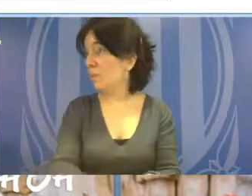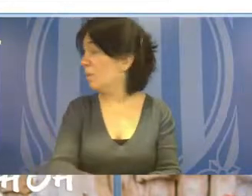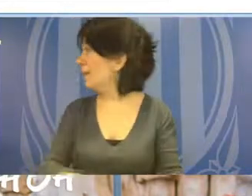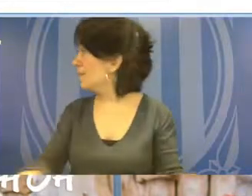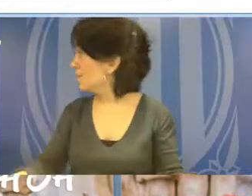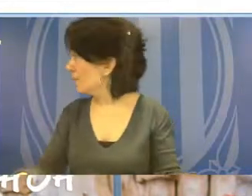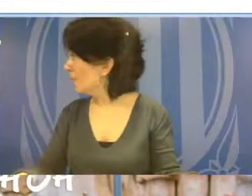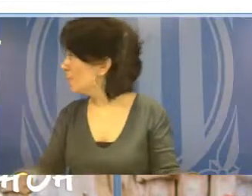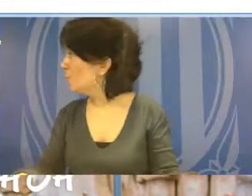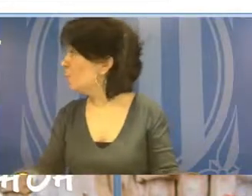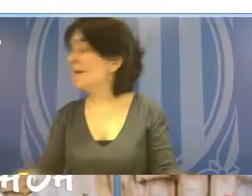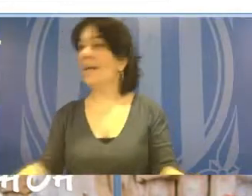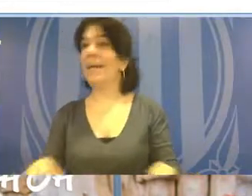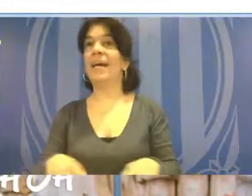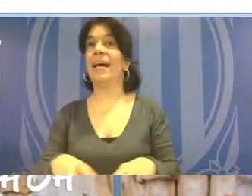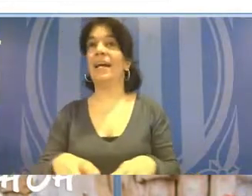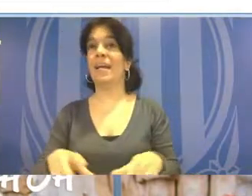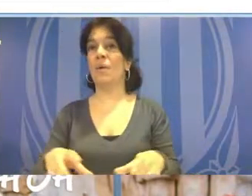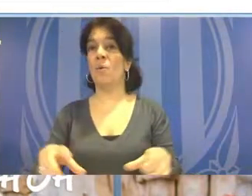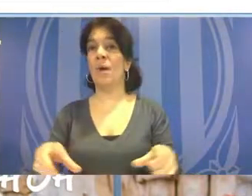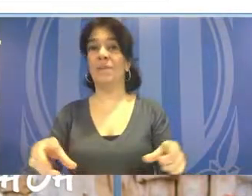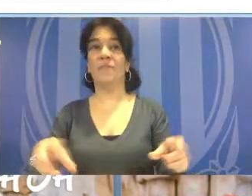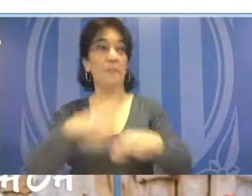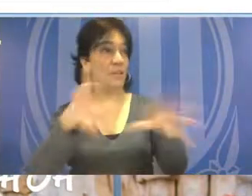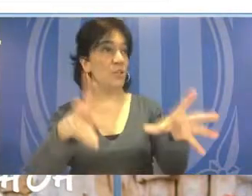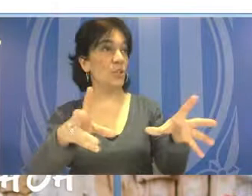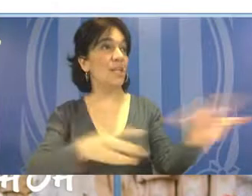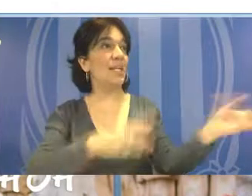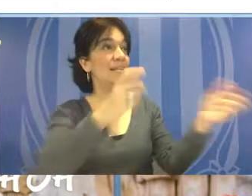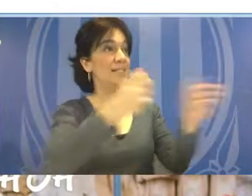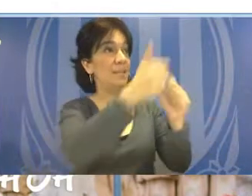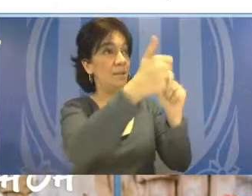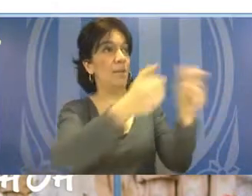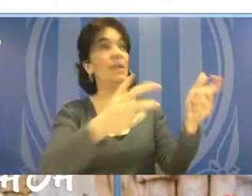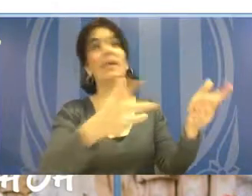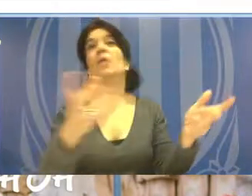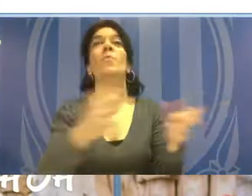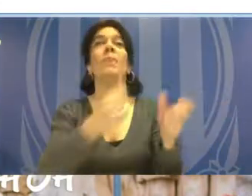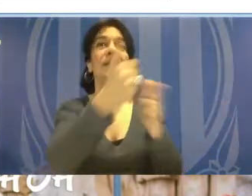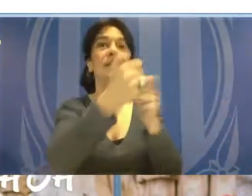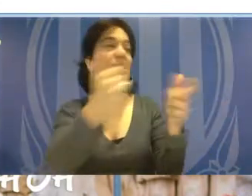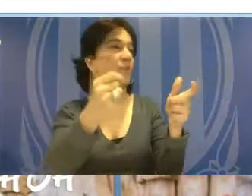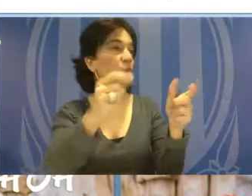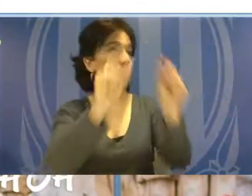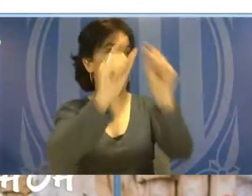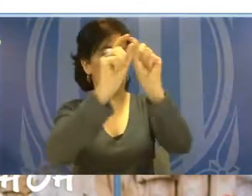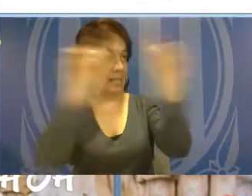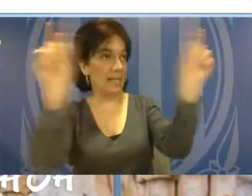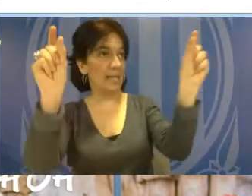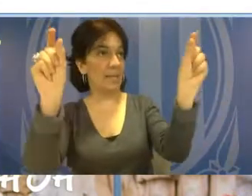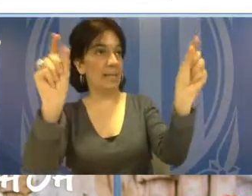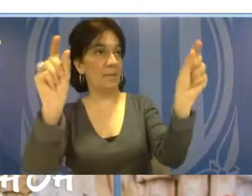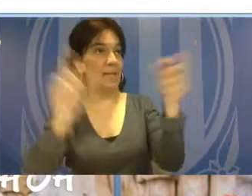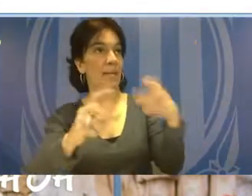van vinculades a sortejos, era que quan fem accions i la gent comparteix les fotos amb